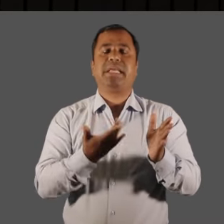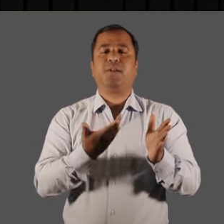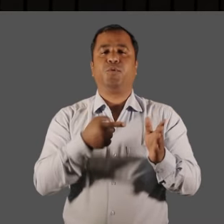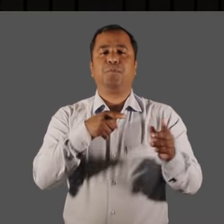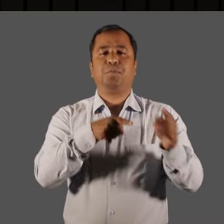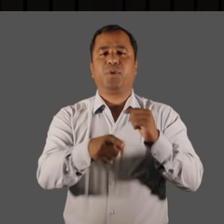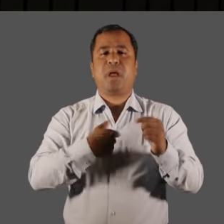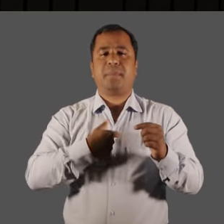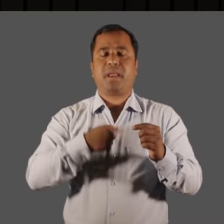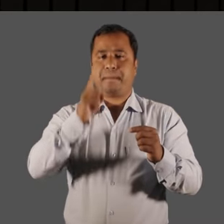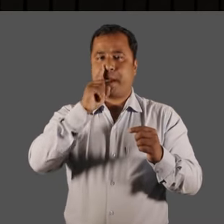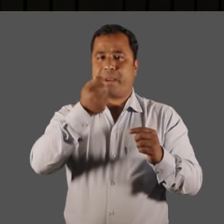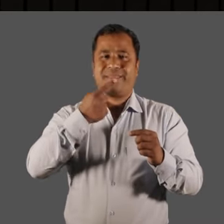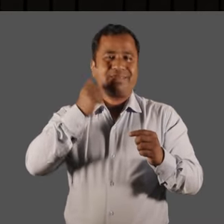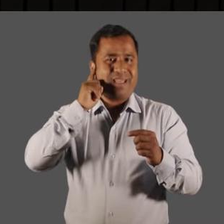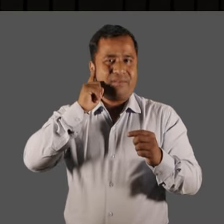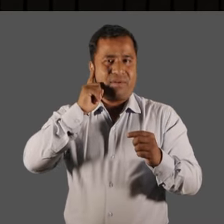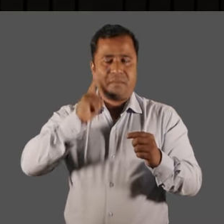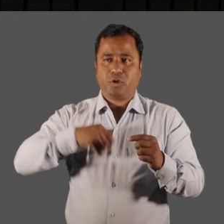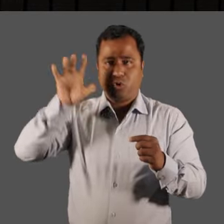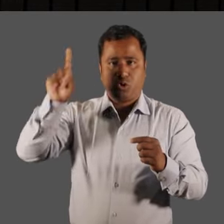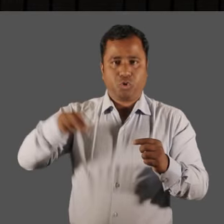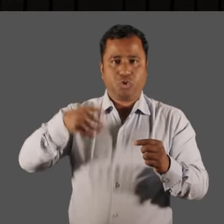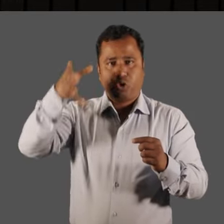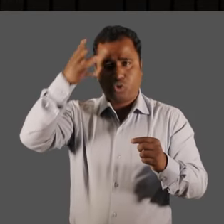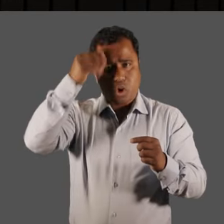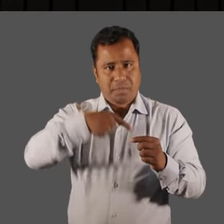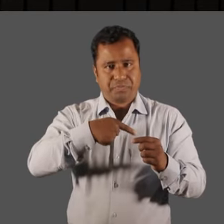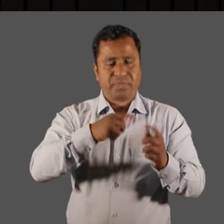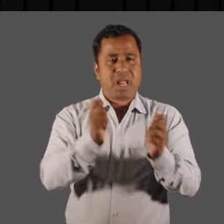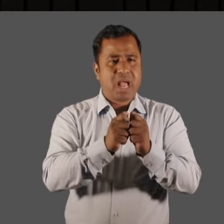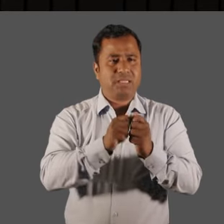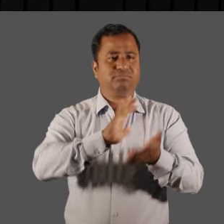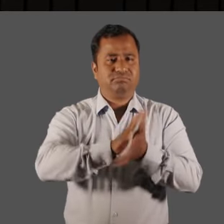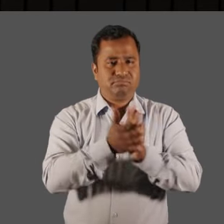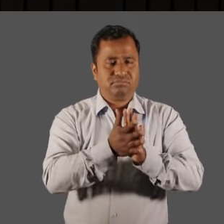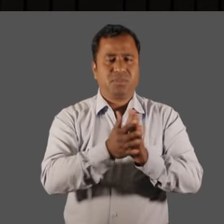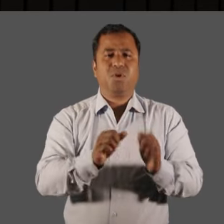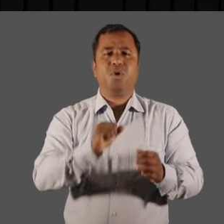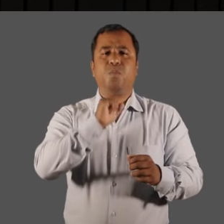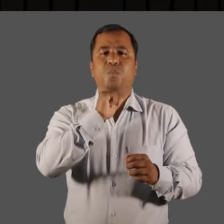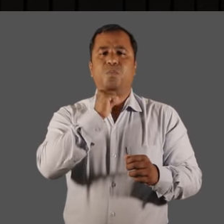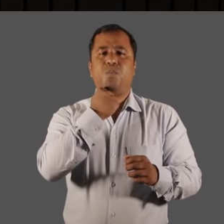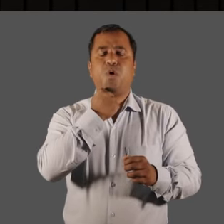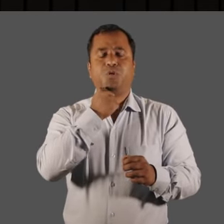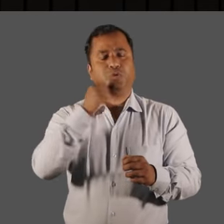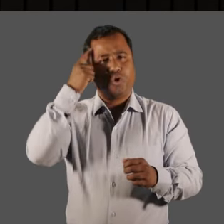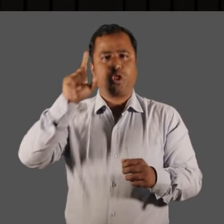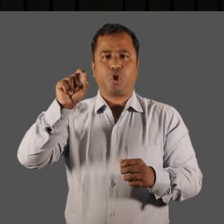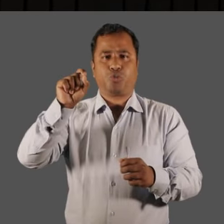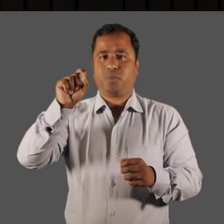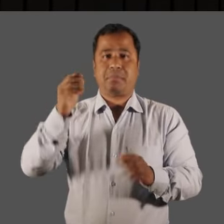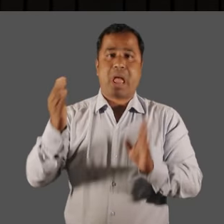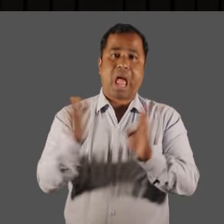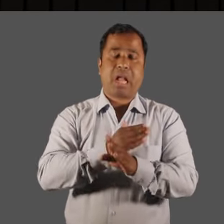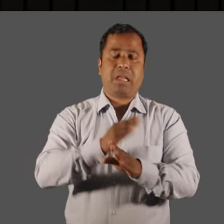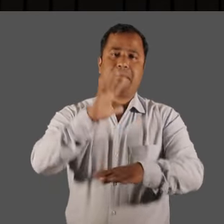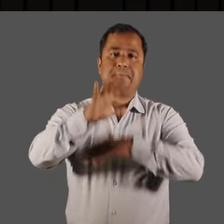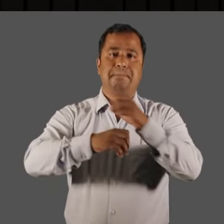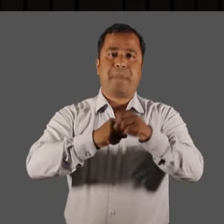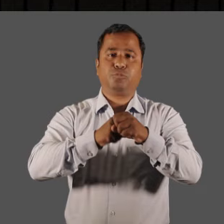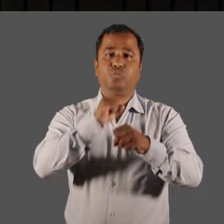প্রত্যেকটা বয়সের তো একটা নিজস্ব ম্যাচুরিটি থাকে। আমার সবসময় হয়তোবা ৪-৫ বছর এগিয়ে চিন্তা করতে হয়েছে। ডেফিনিটলি আমার নিজস্ব শৈশব